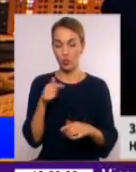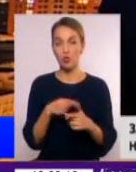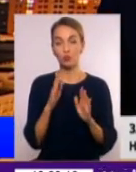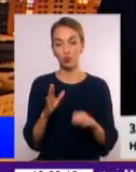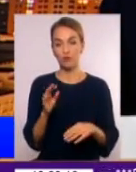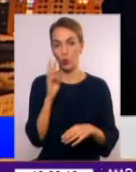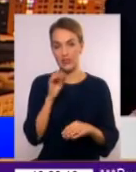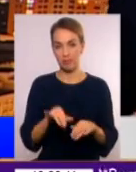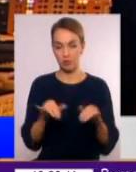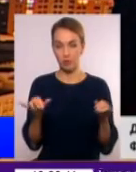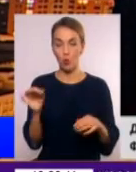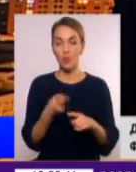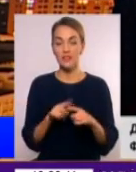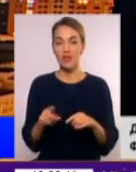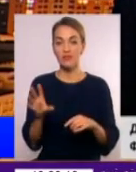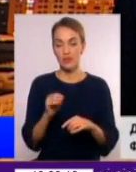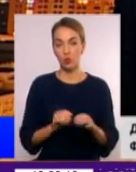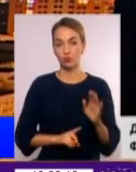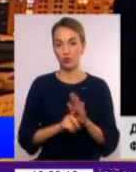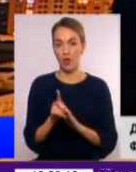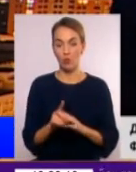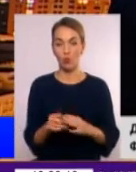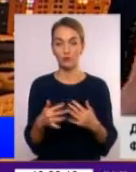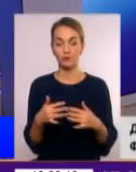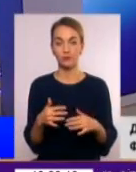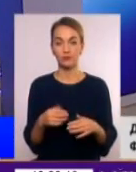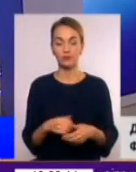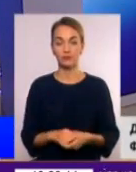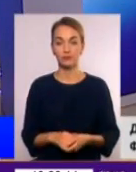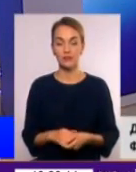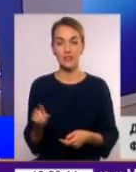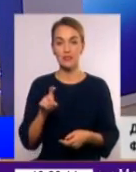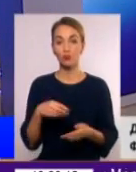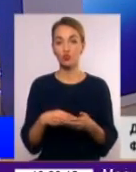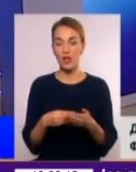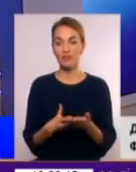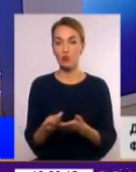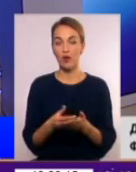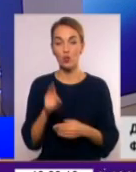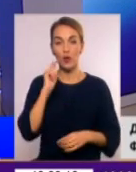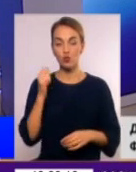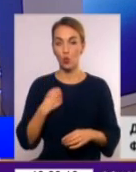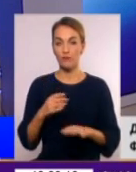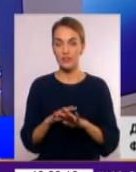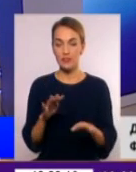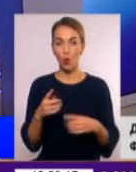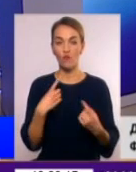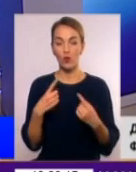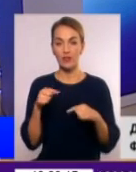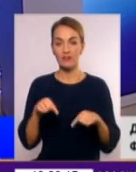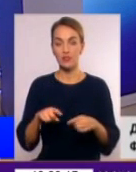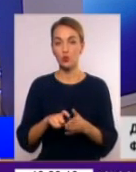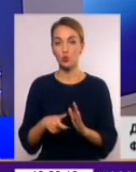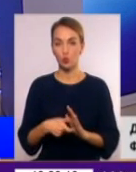вони збільшені? Про це все і не тільки, ми розпочинаємо, отже, бюджет, фінансування українського війська. Говорили в цій